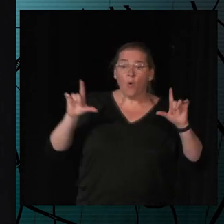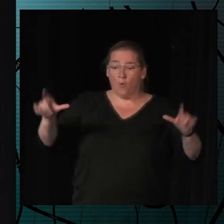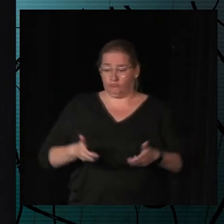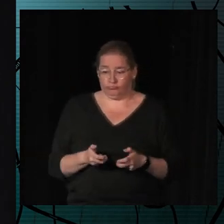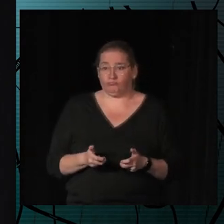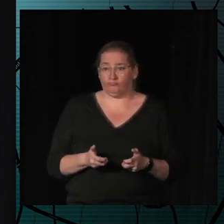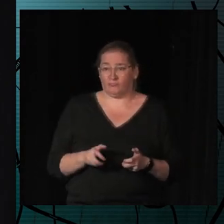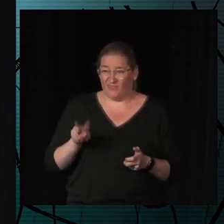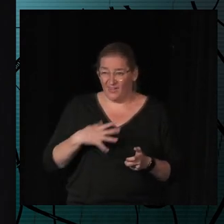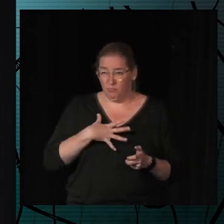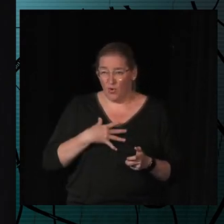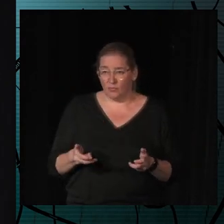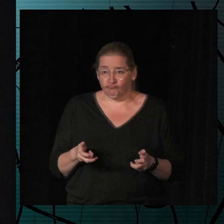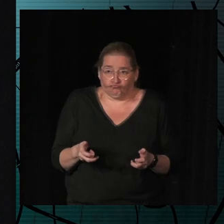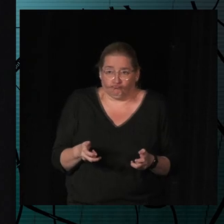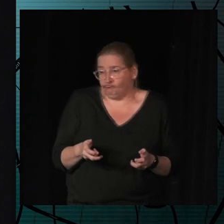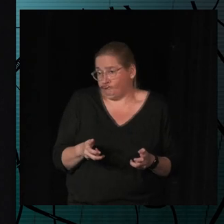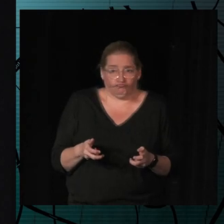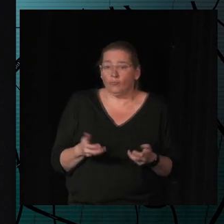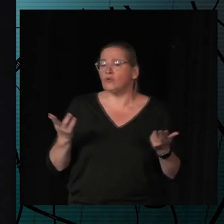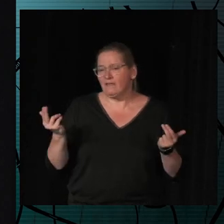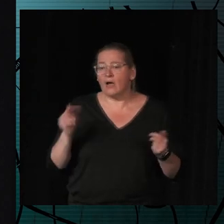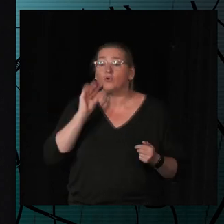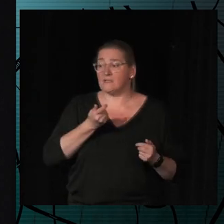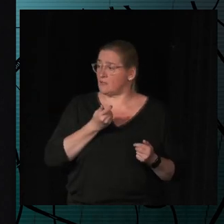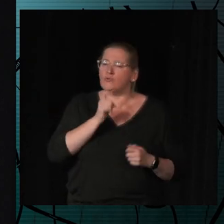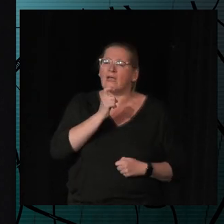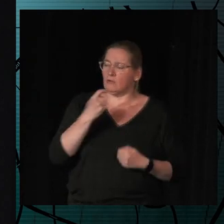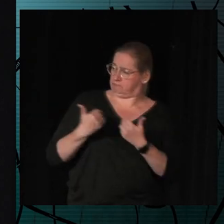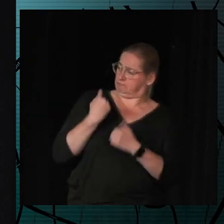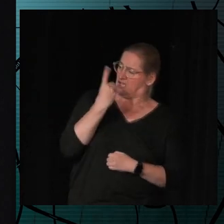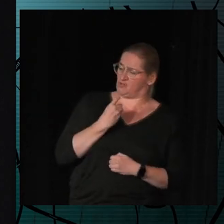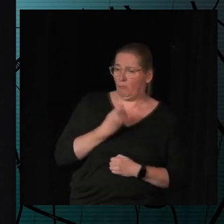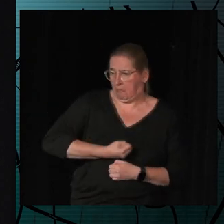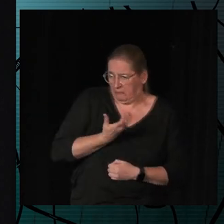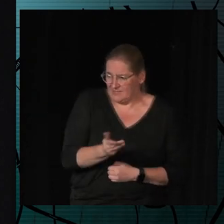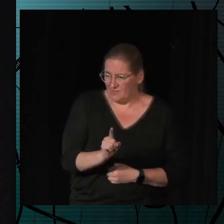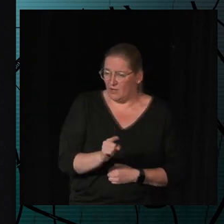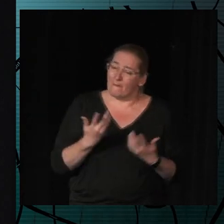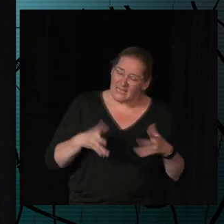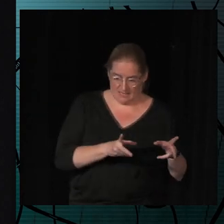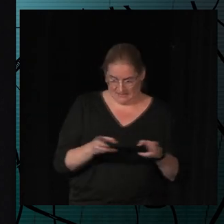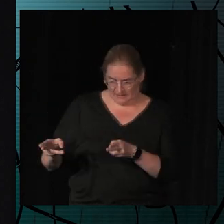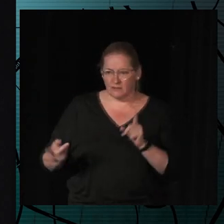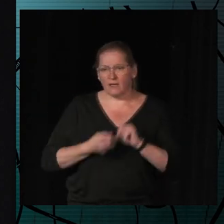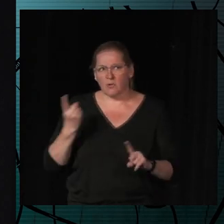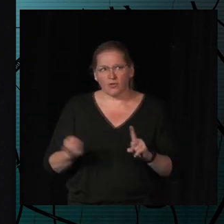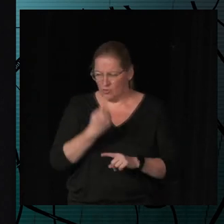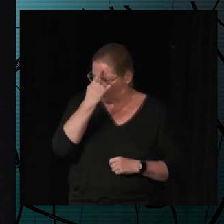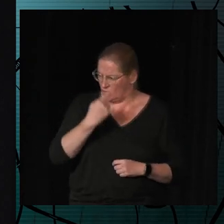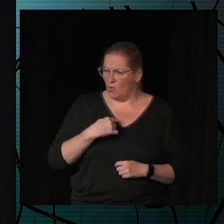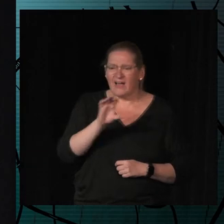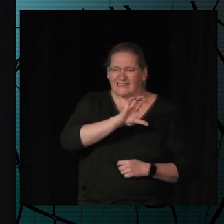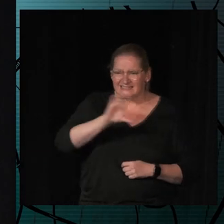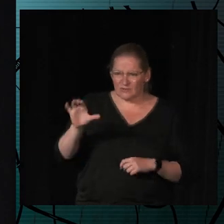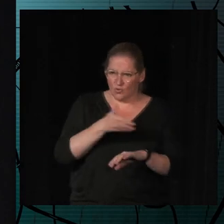ça que je j'ai pas j'ai pas cité ce ce ce titre là aujourd'hui euh non c'est oui c'est une série majeure je crois qu'elle a passé les 100 millions de